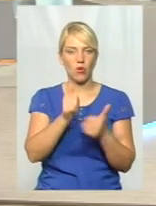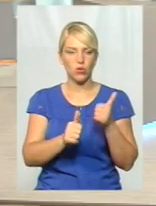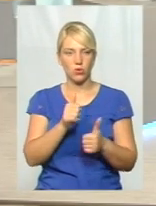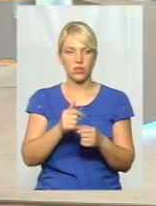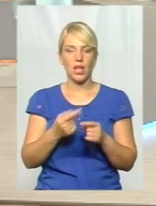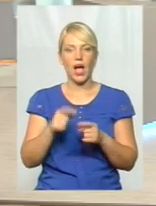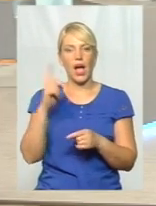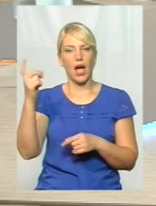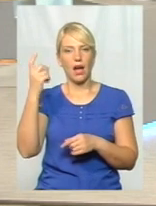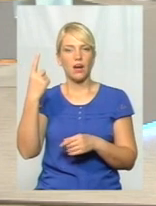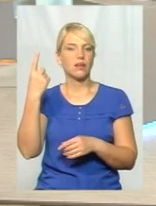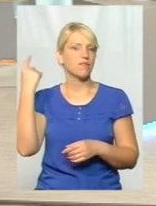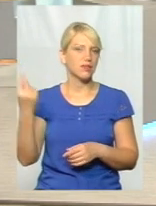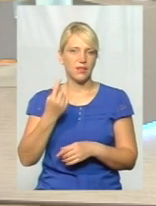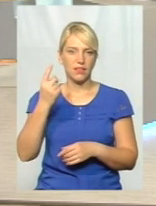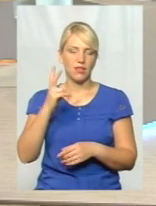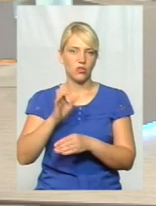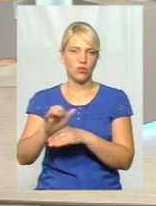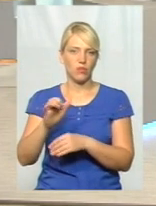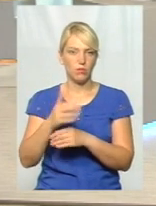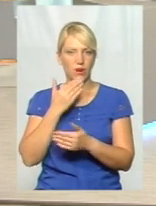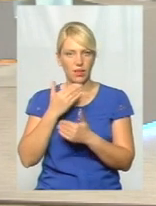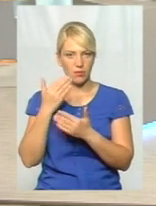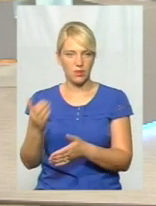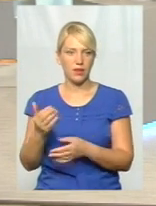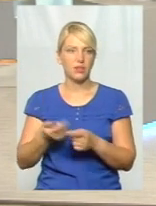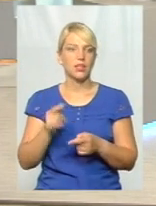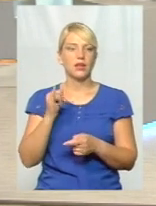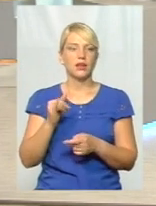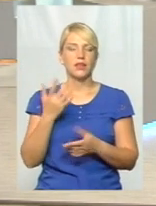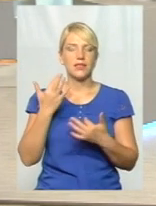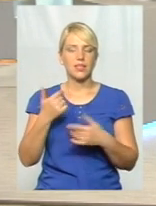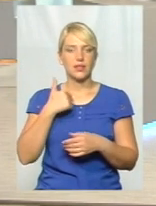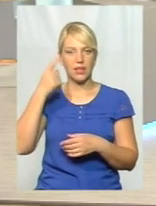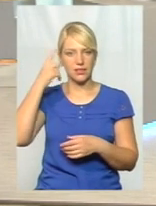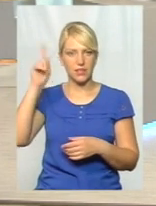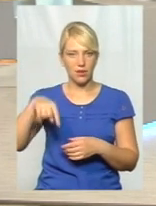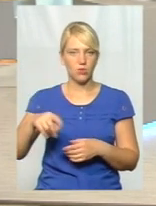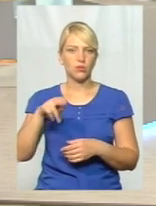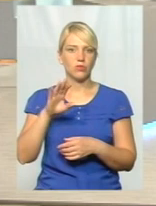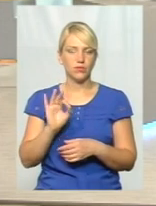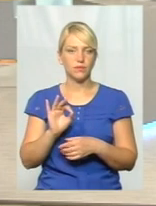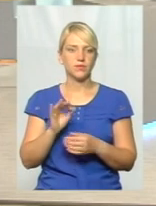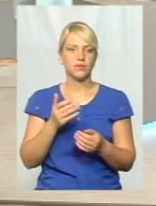єдиний виробник цих модемів в Україні, так, це підприємство? Ну, наскільки мені відомо, ну, більш потужно, да,